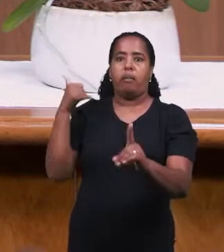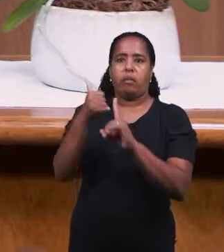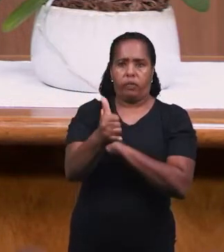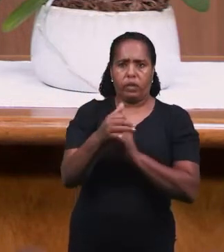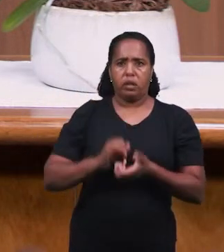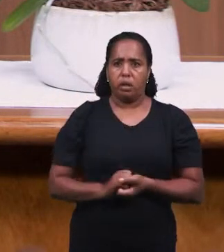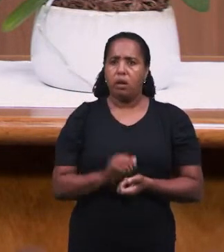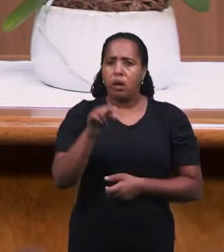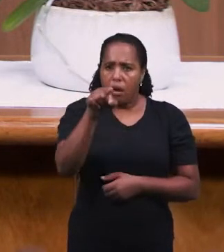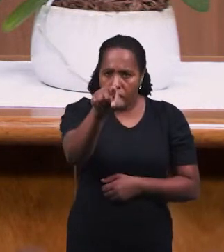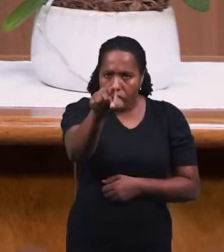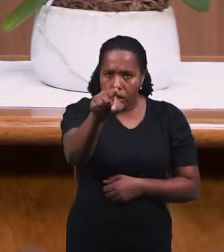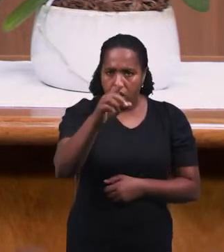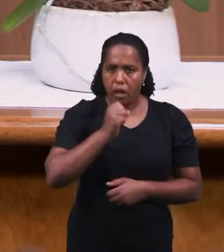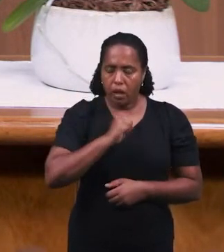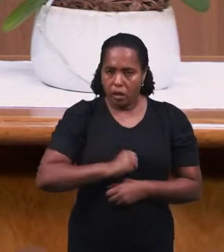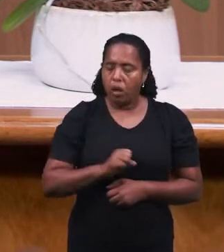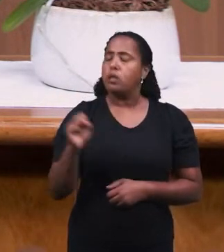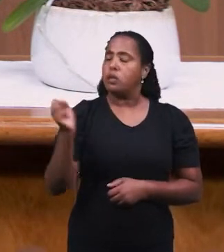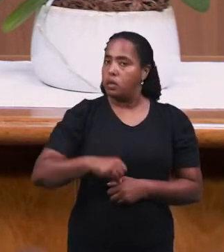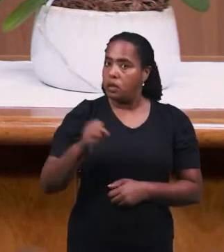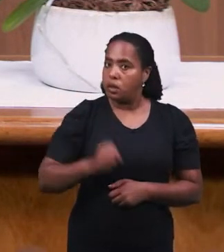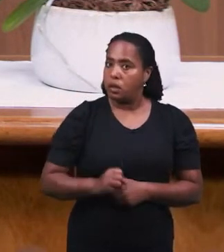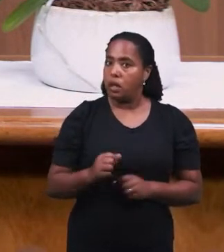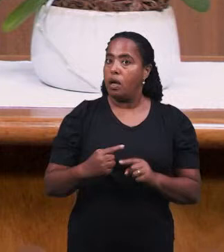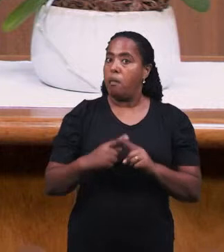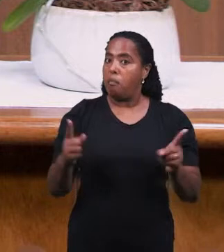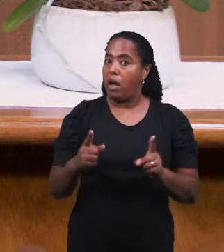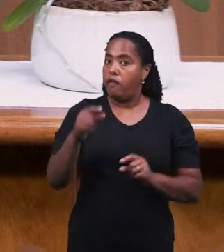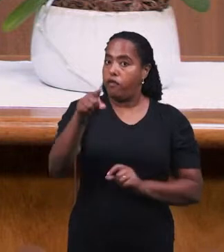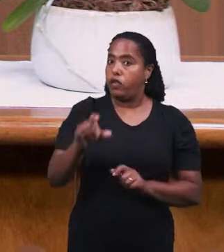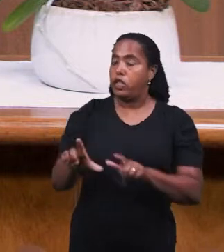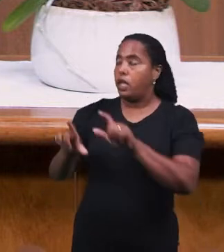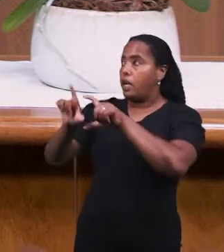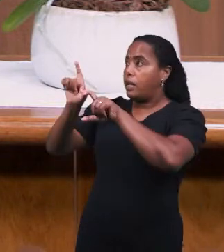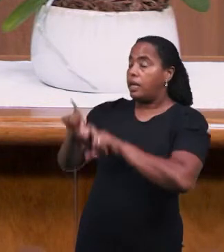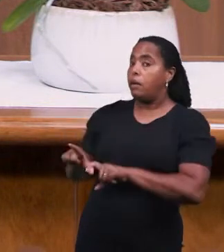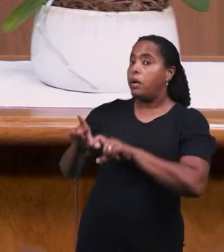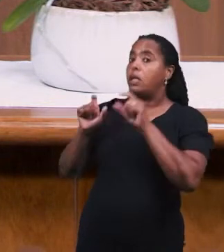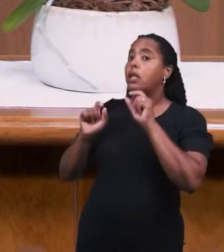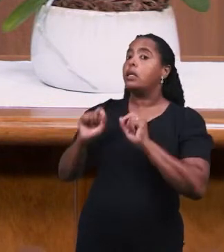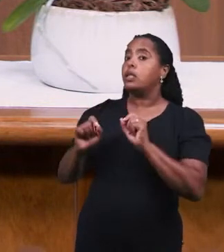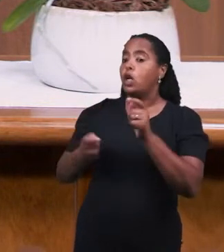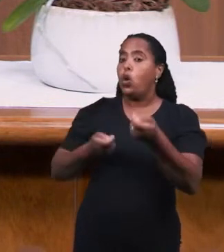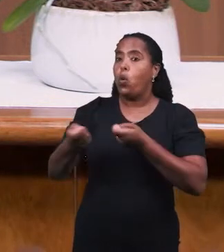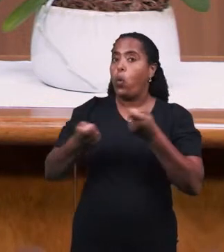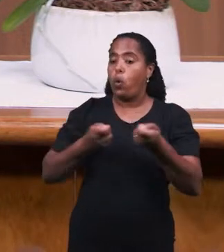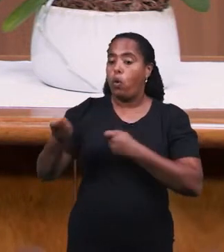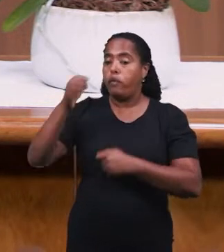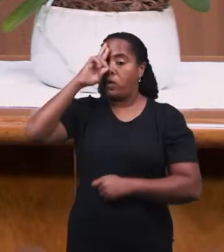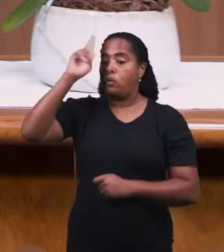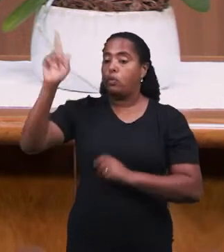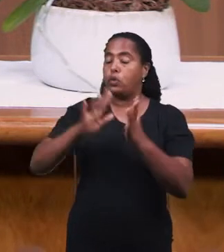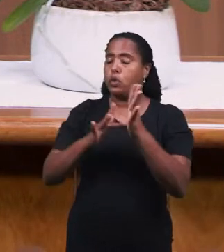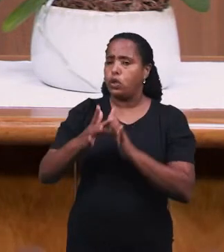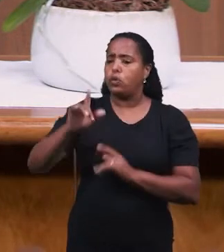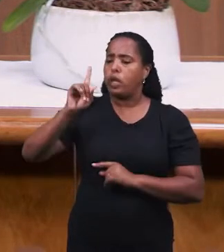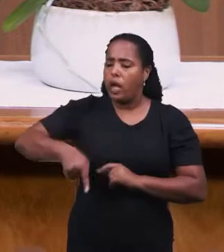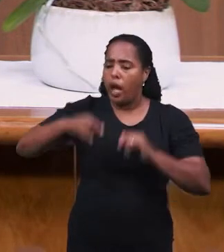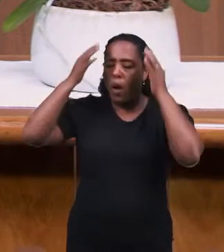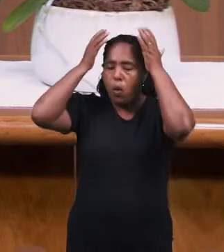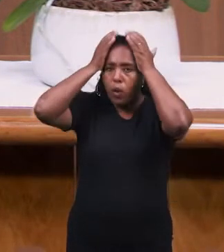récapitulatif. Tout d'abord, toi, tu es un sacrificateur, tu dois être dans la dépendance